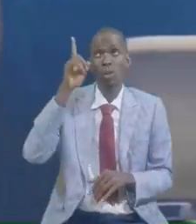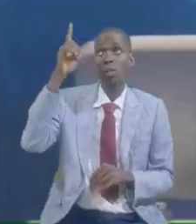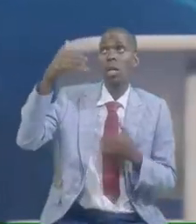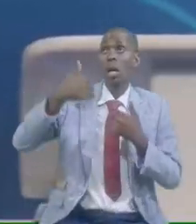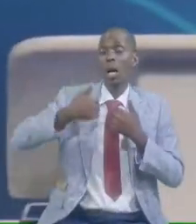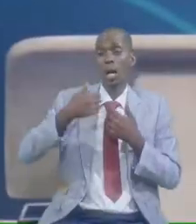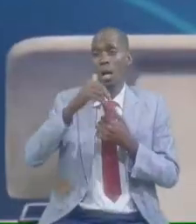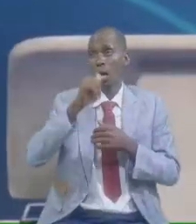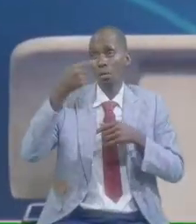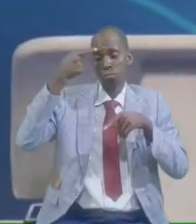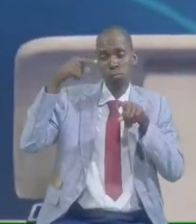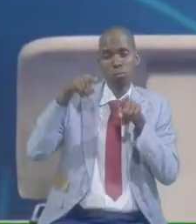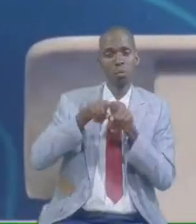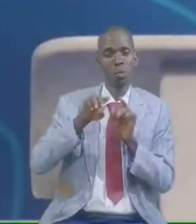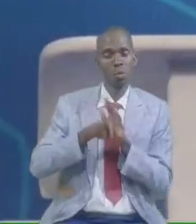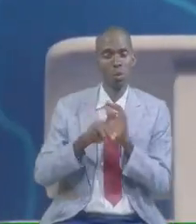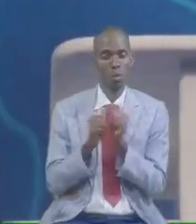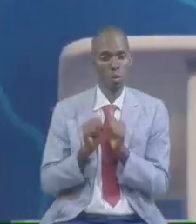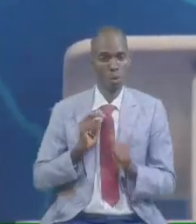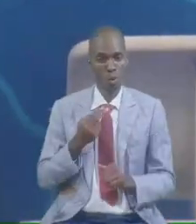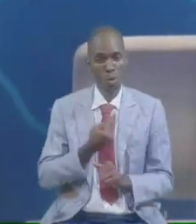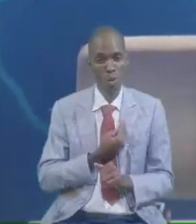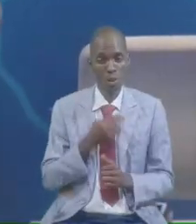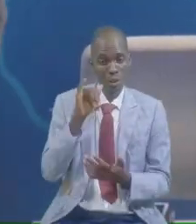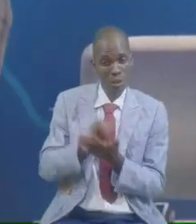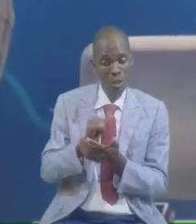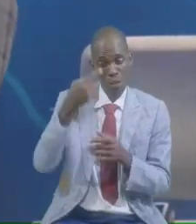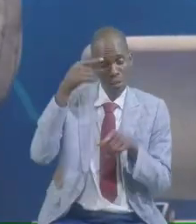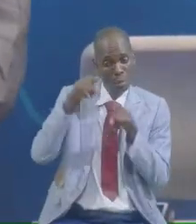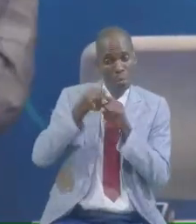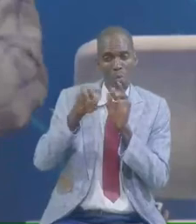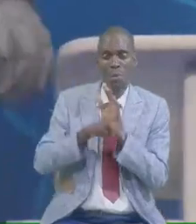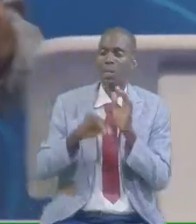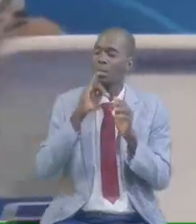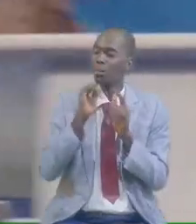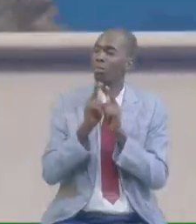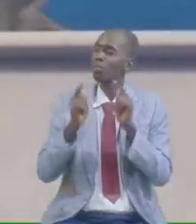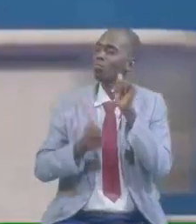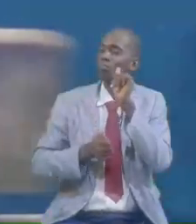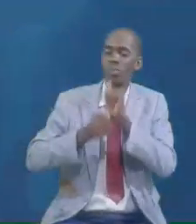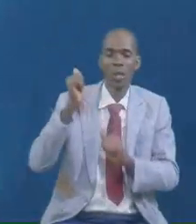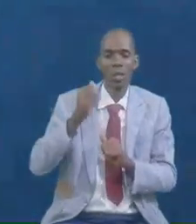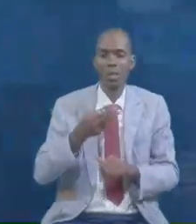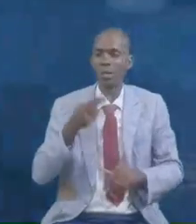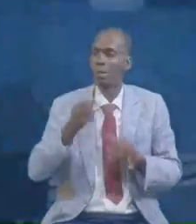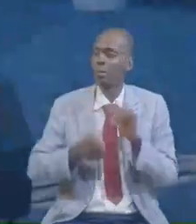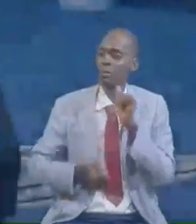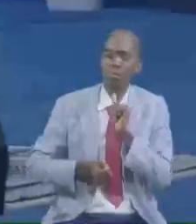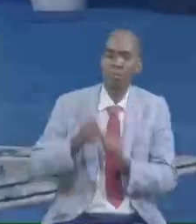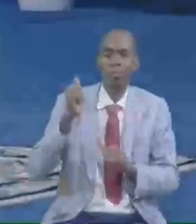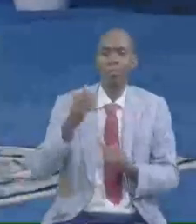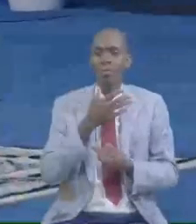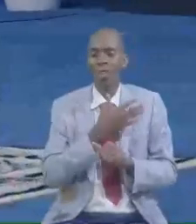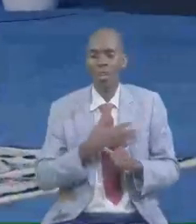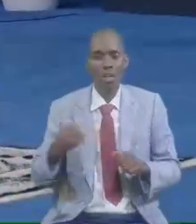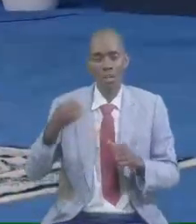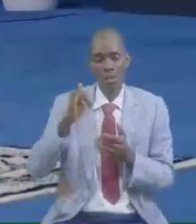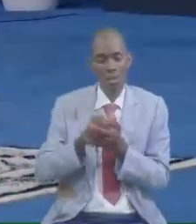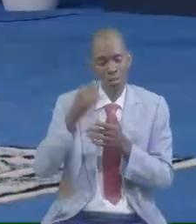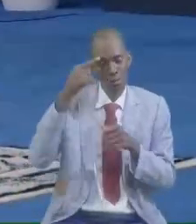Une alliance qui est plus grande, une alliance qui est plus élevée, une alliance qui est